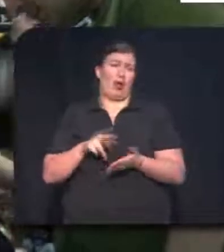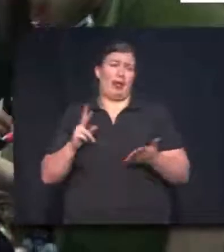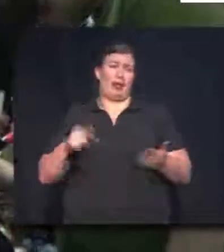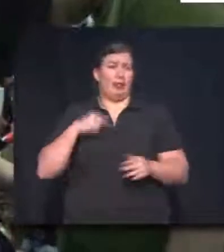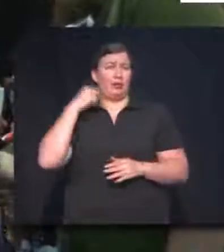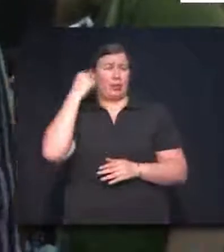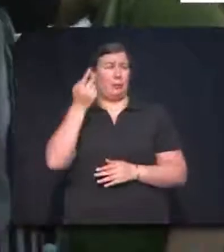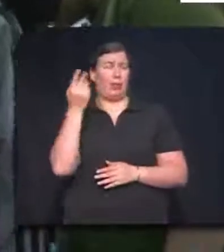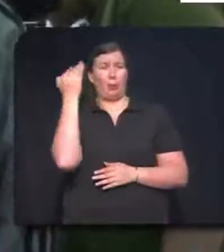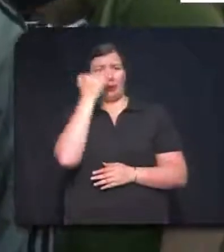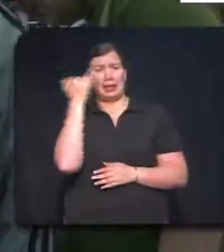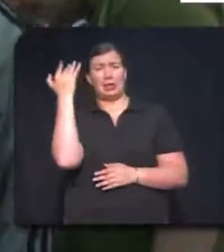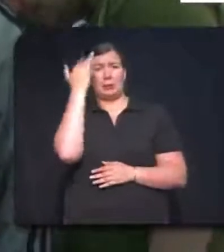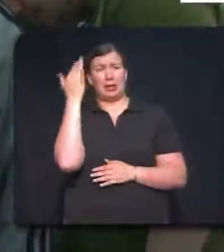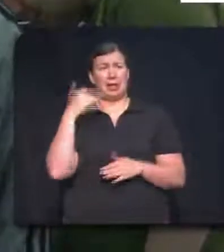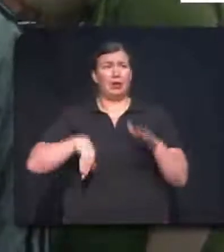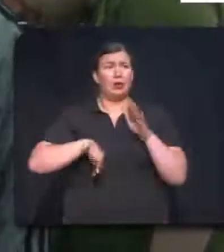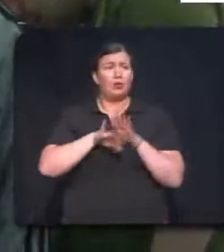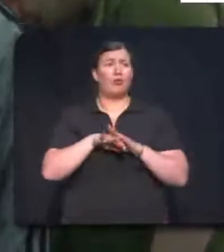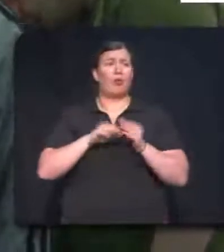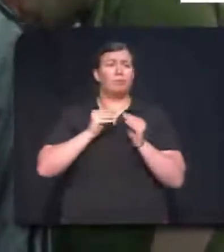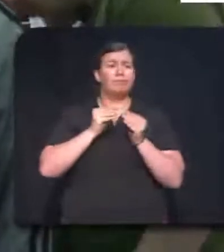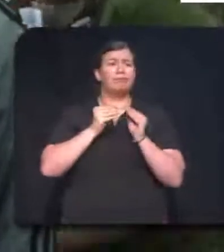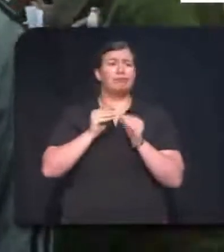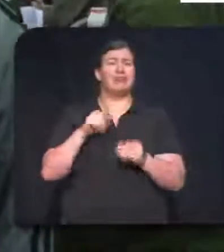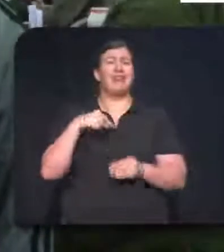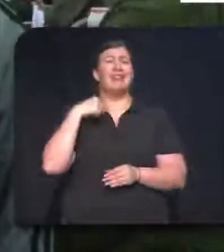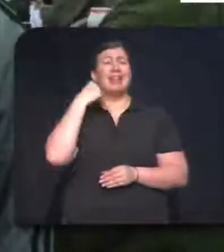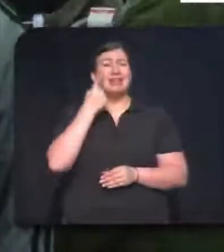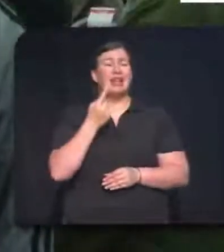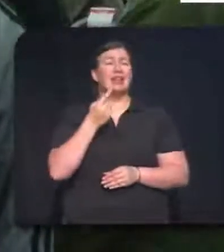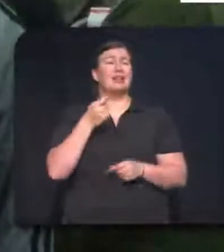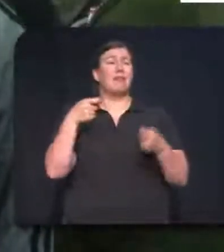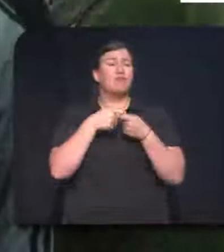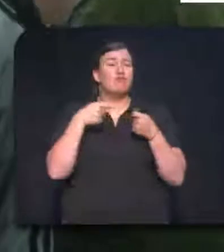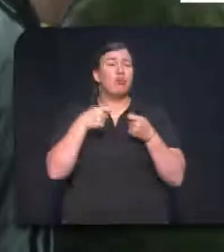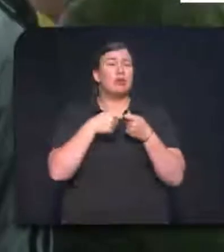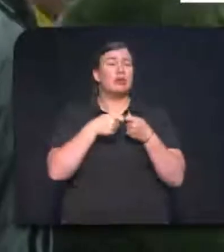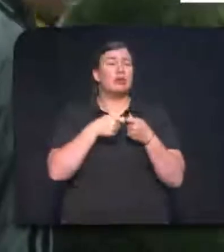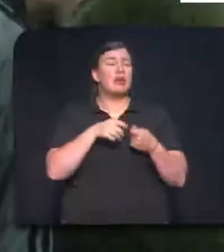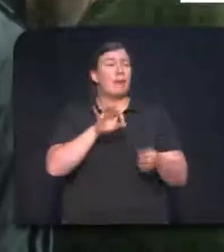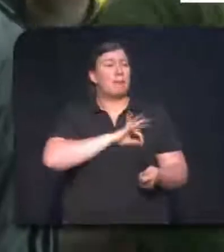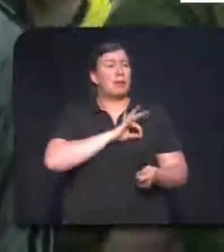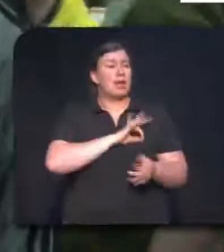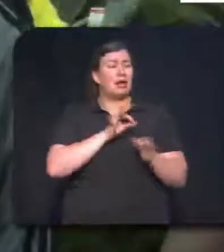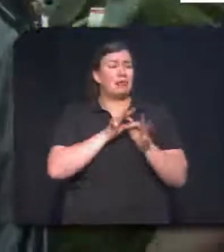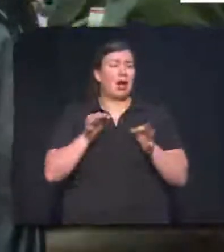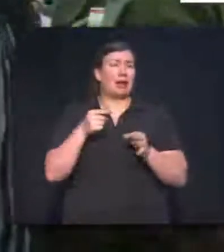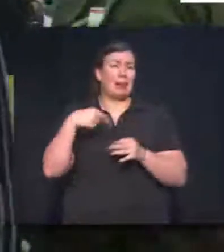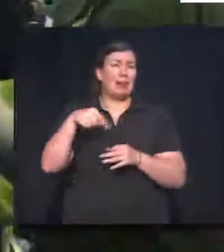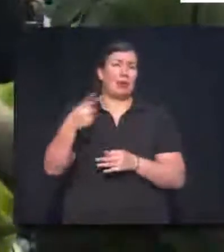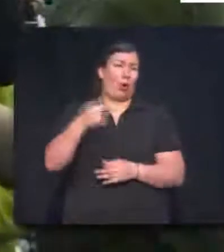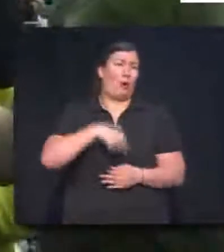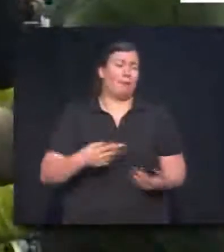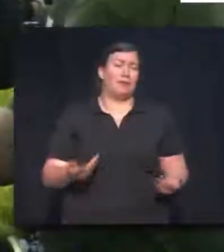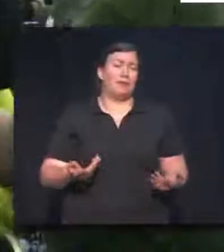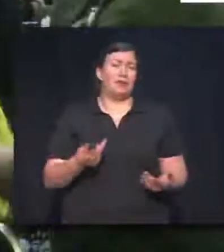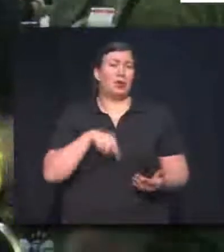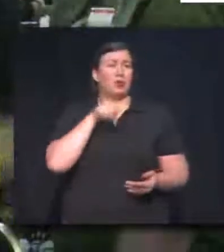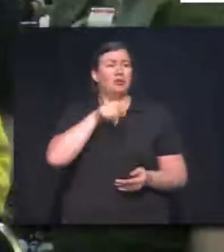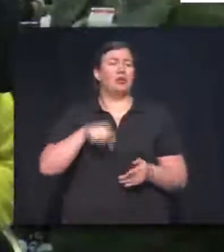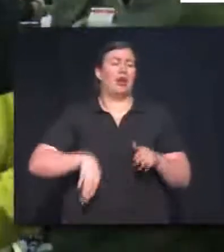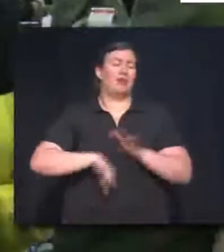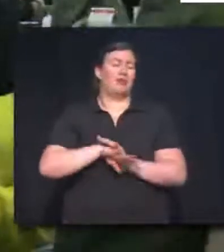dann noch Bedenkzeit und man muss ja sagen die der nächste Bundesparteitag ist ja bald da und so weiter und dann verdichten wir das mit einer ganz klaren